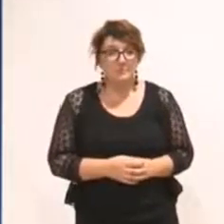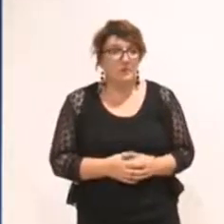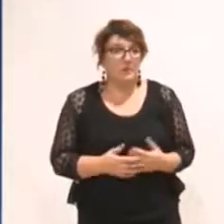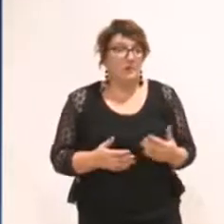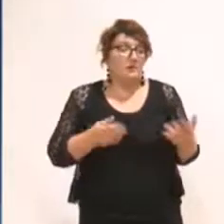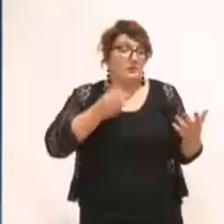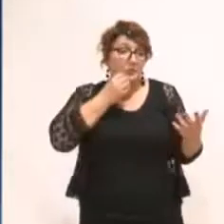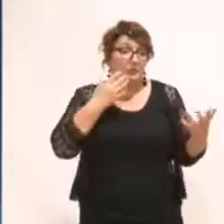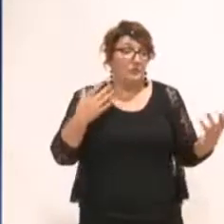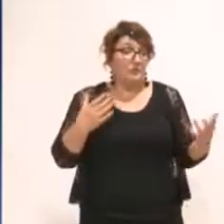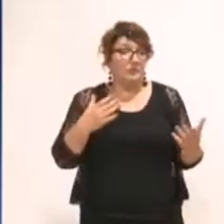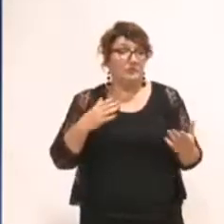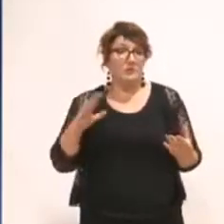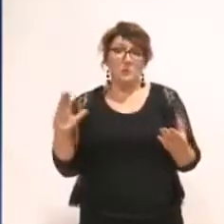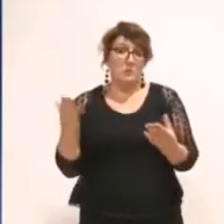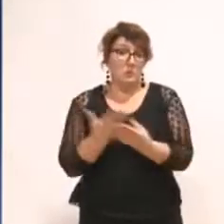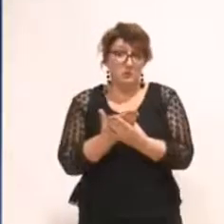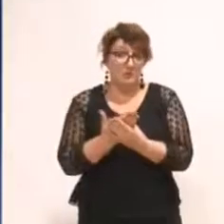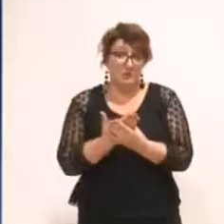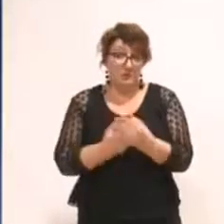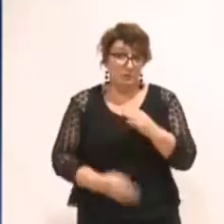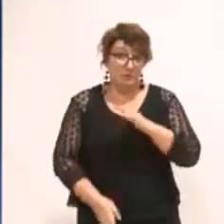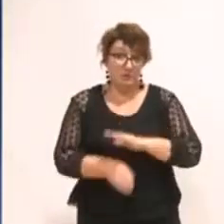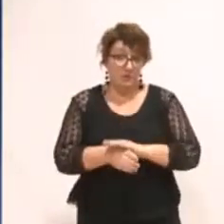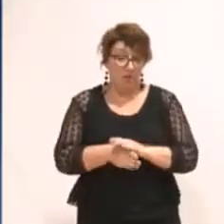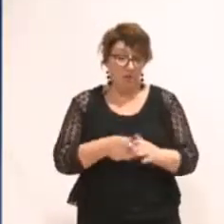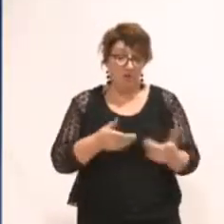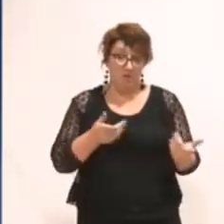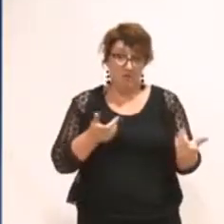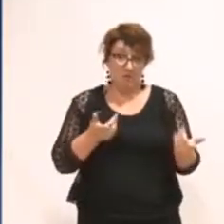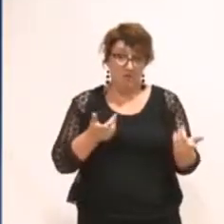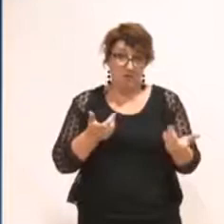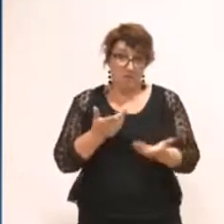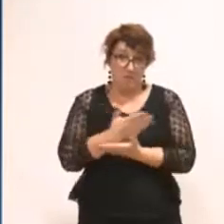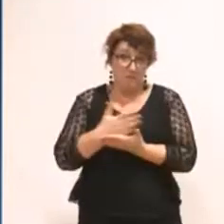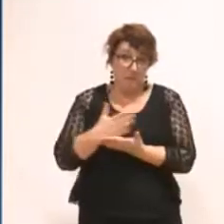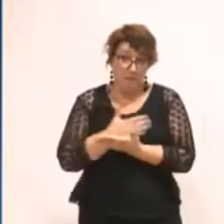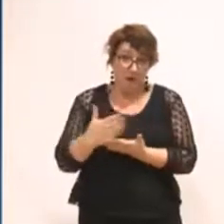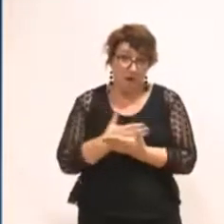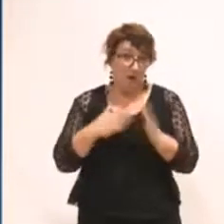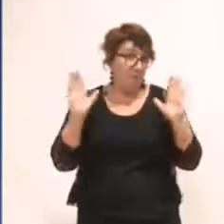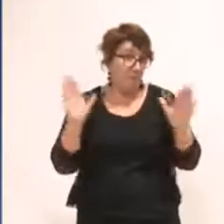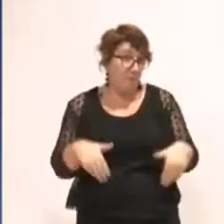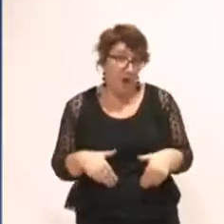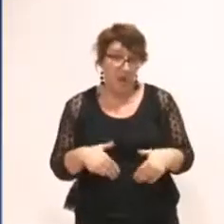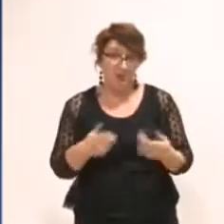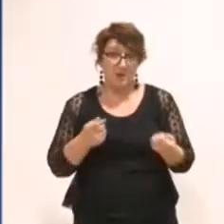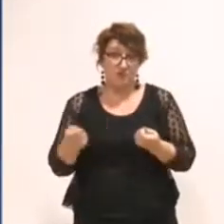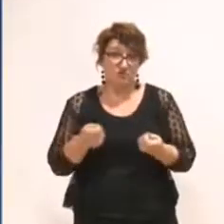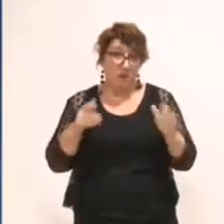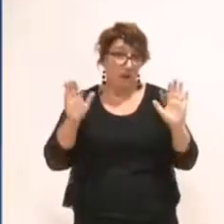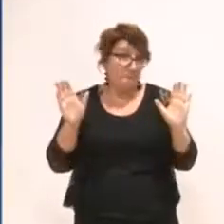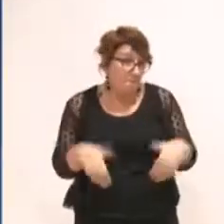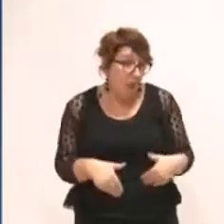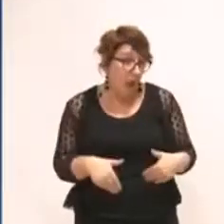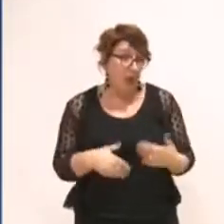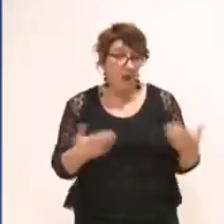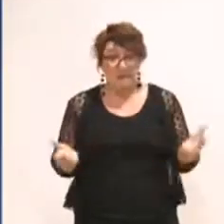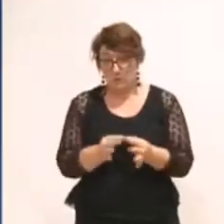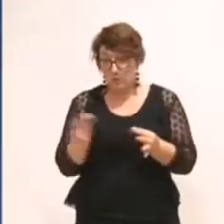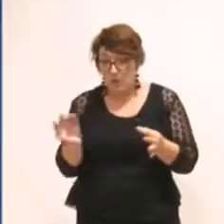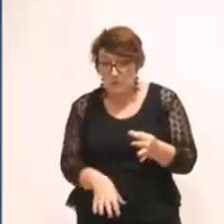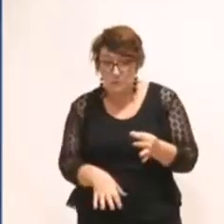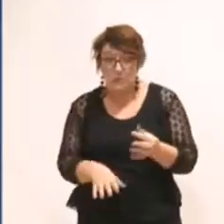Bon, le dossier était mal préparé, il est mal géré. On arrive maintenant à une situation qui est pas, bon, qui j'espère va peut-être nous